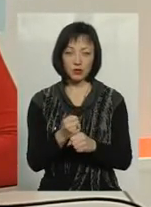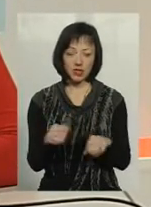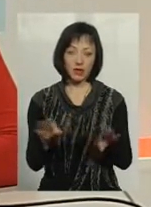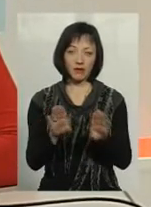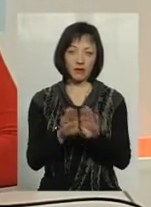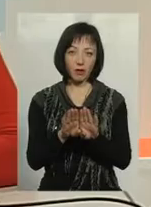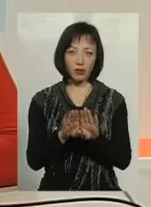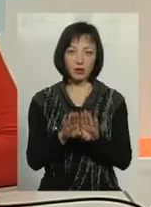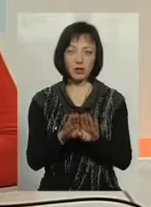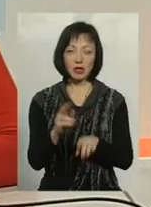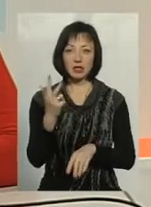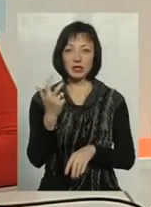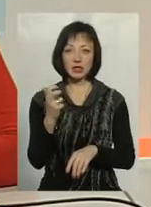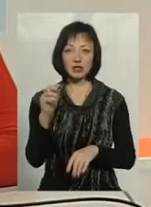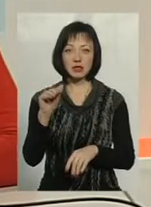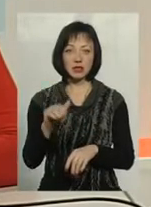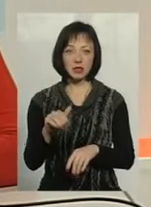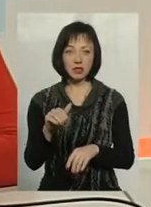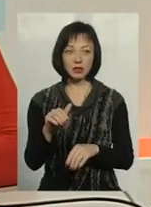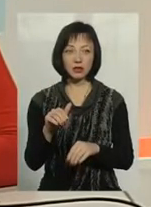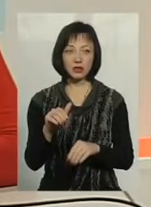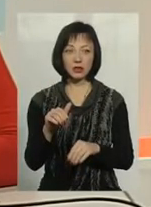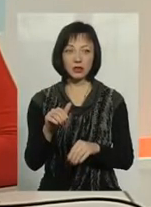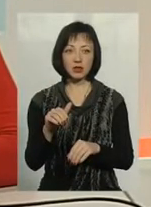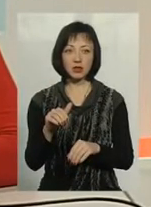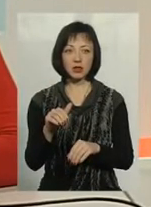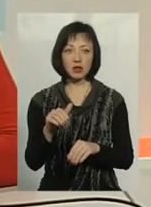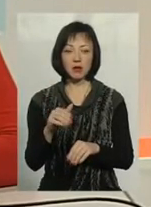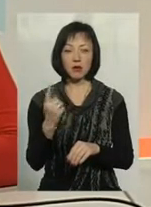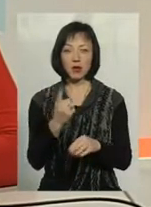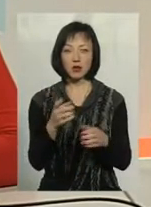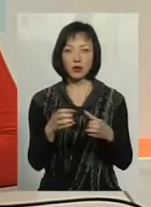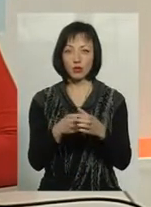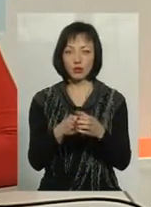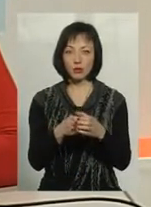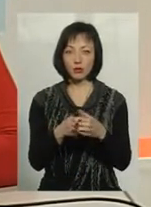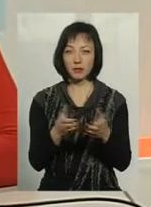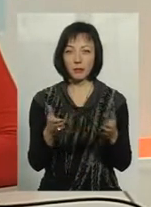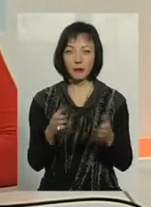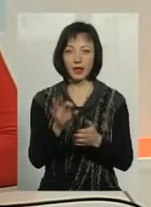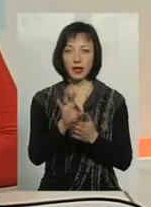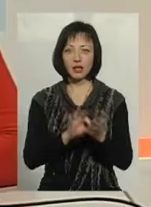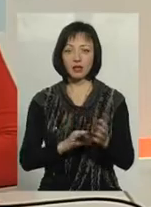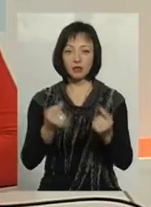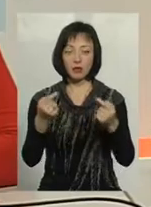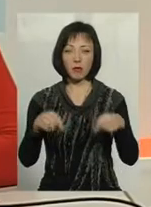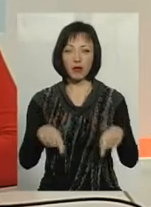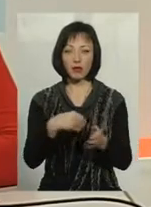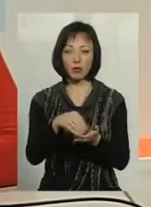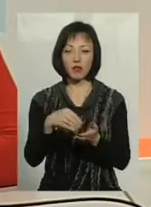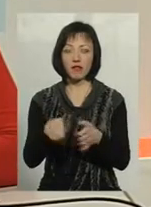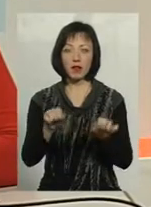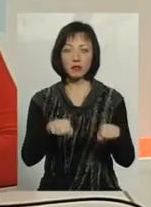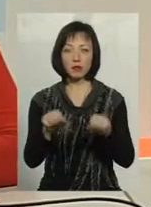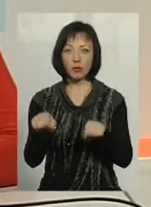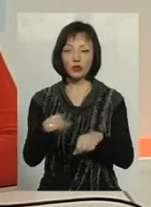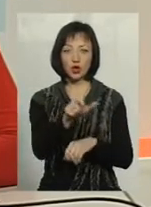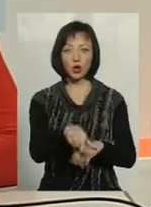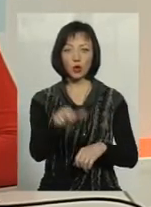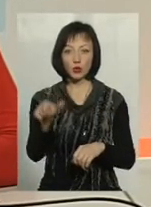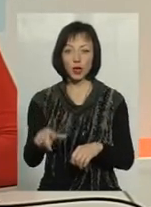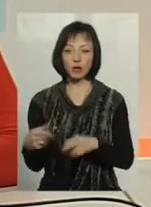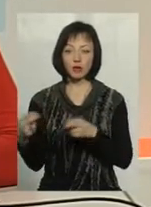Рубашка. Скажіть, а масло 110-115 гривень ми можемо купити, пенсіонери? Ви